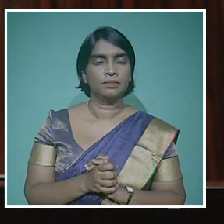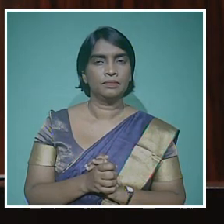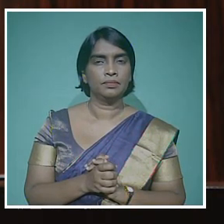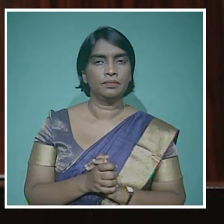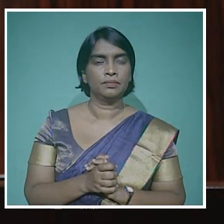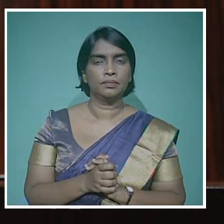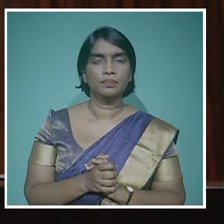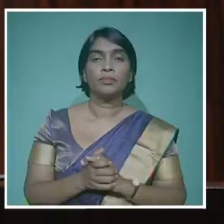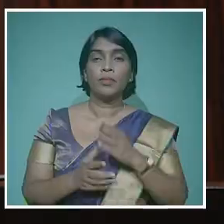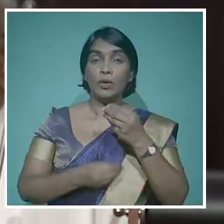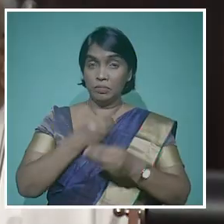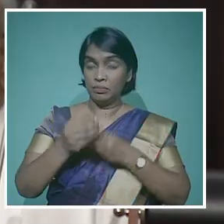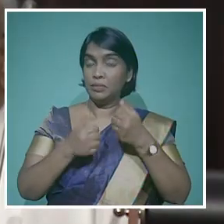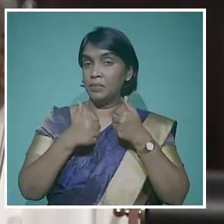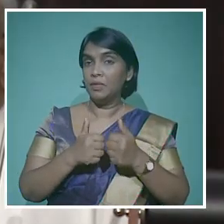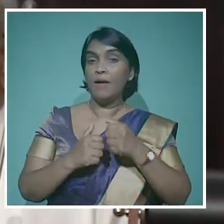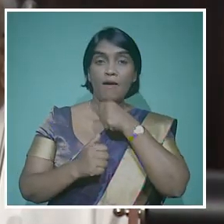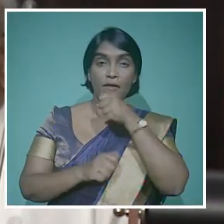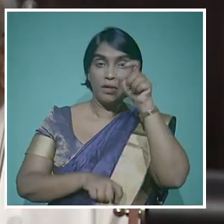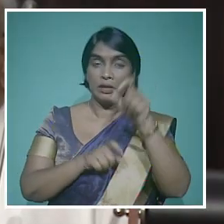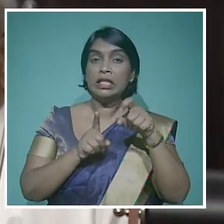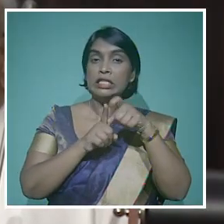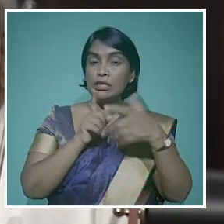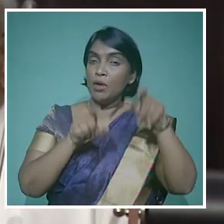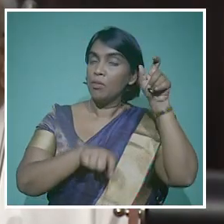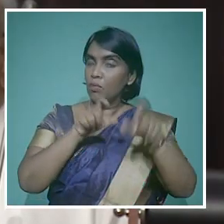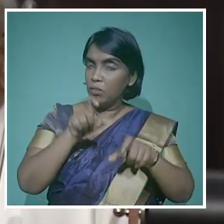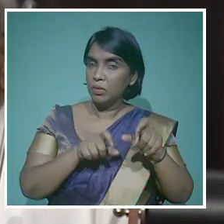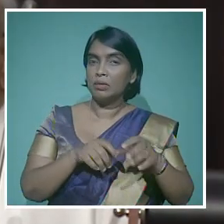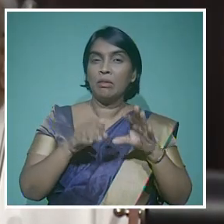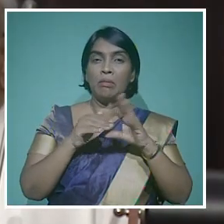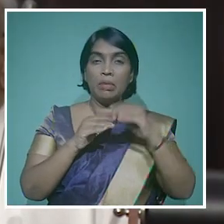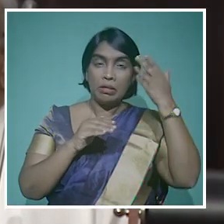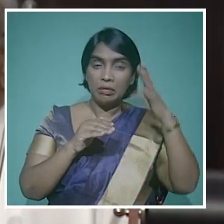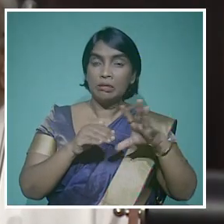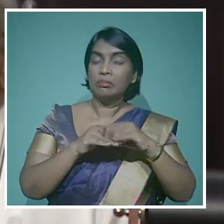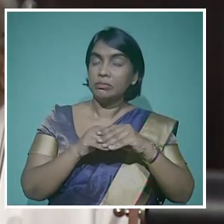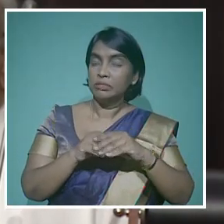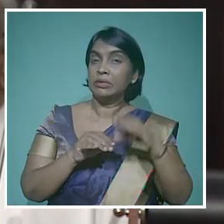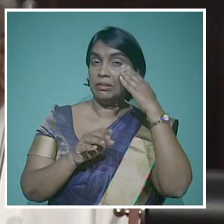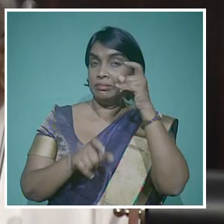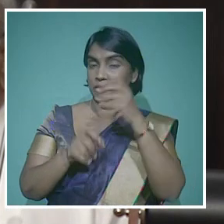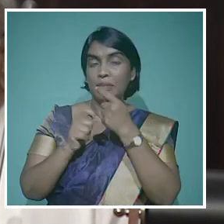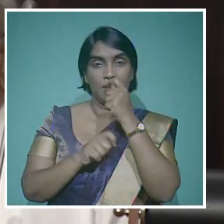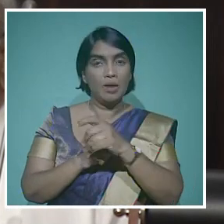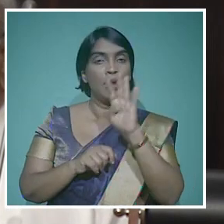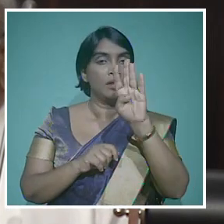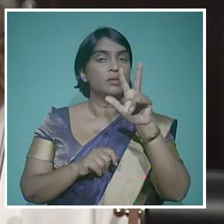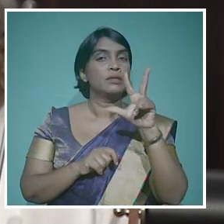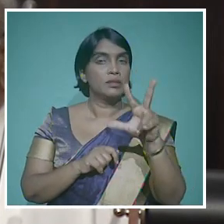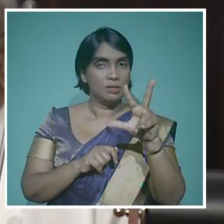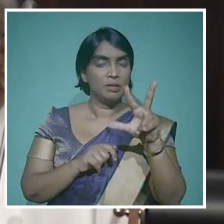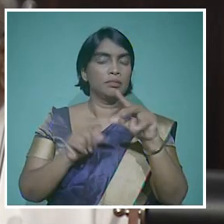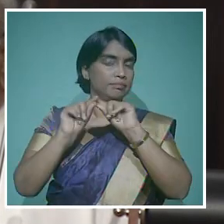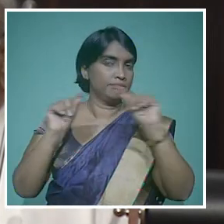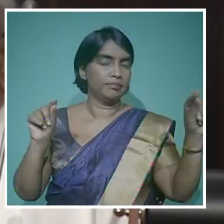කුටුම්භ ව්‍යවසායකයන් ලෙස වැඩිහිටියන් ආබාධ්‍ය පුද්ගලයන් වැන්දමුවන් ශක්තිමත් කිරීම ඒ වගේම 48 වෙනි